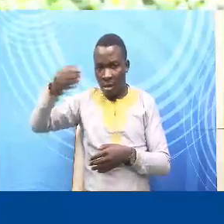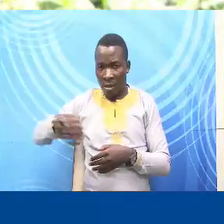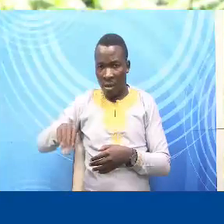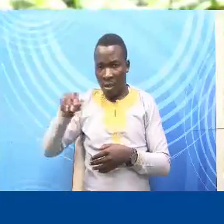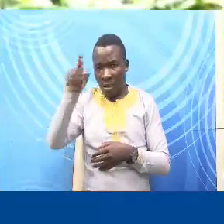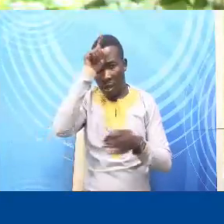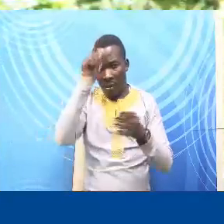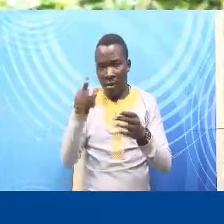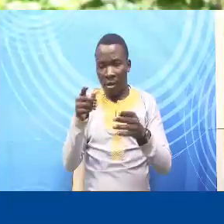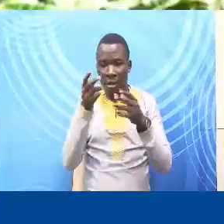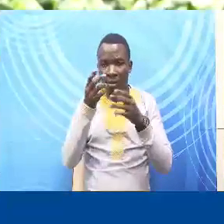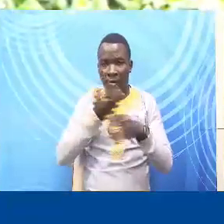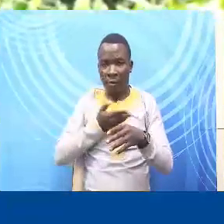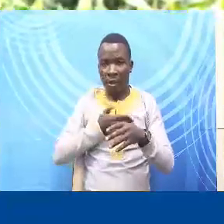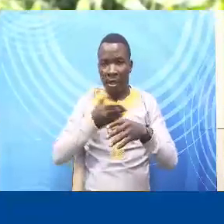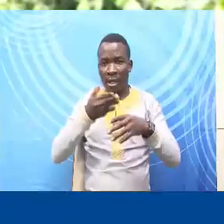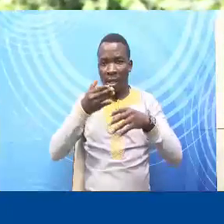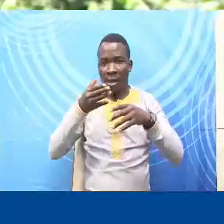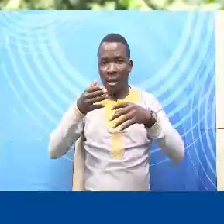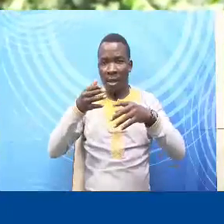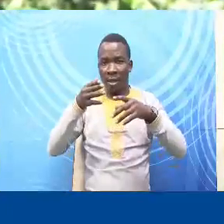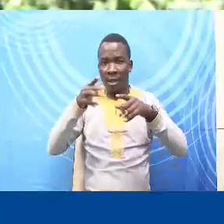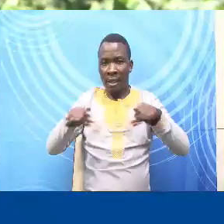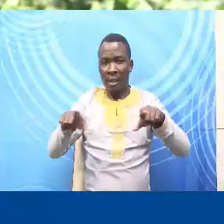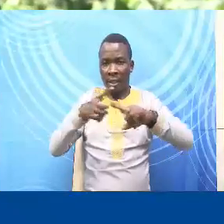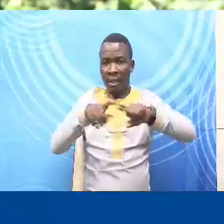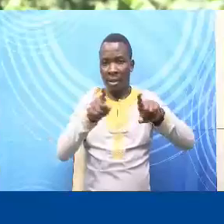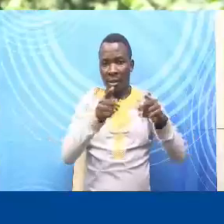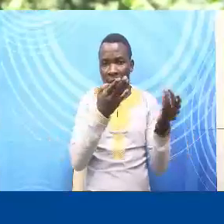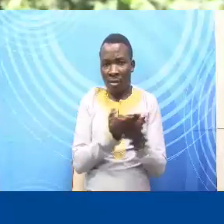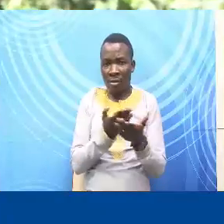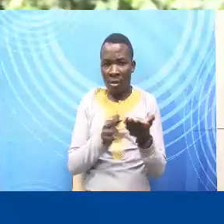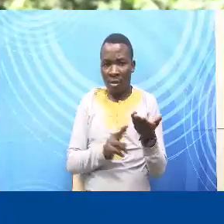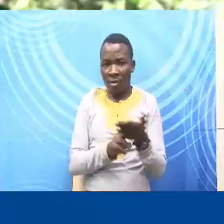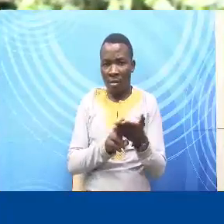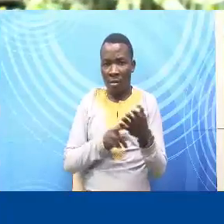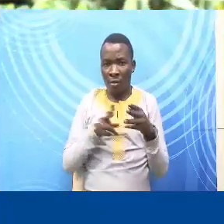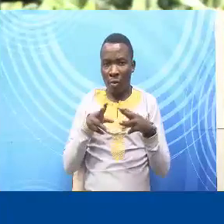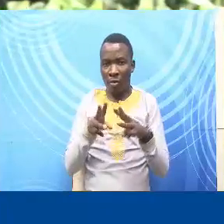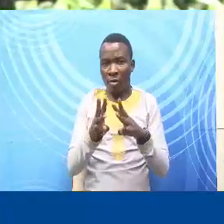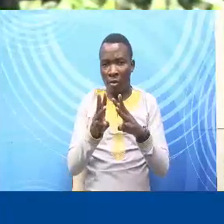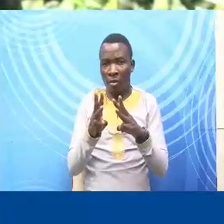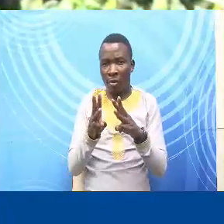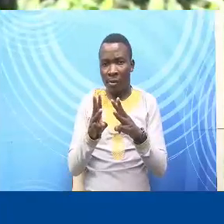amasambu atandukanye, tubasaba noneho gukoresha mu buryo bwa